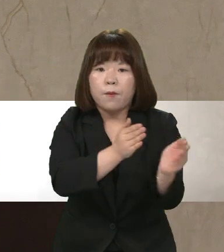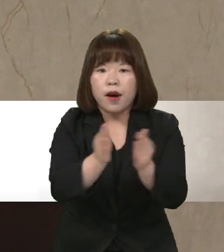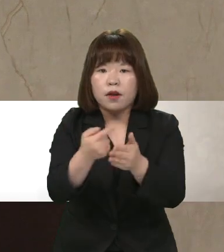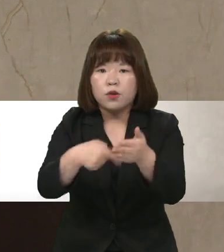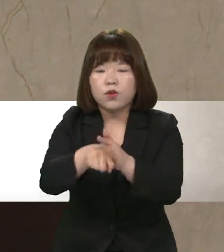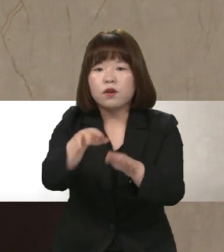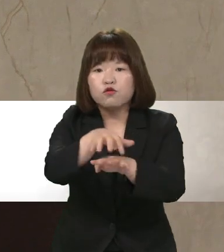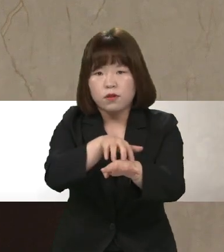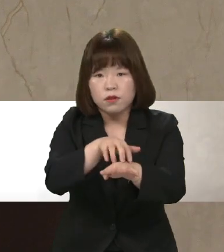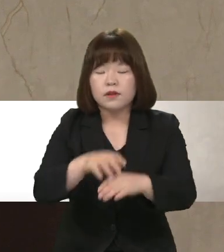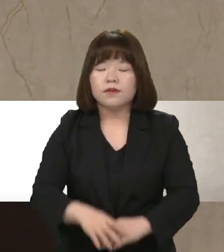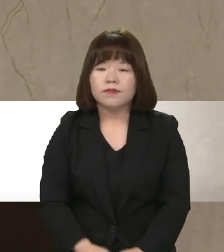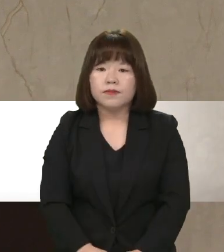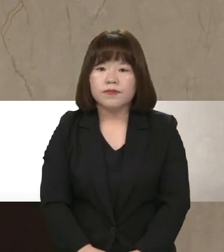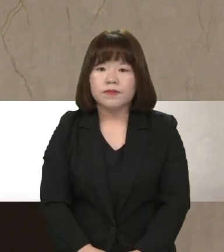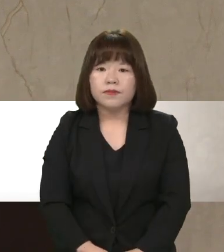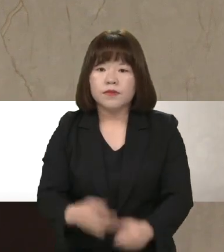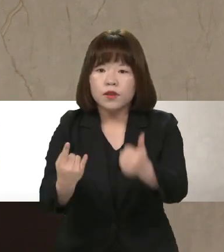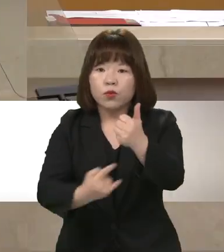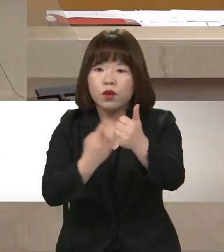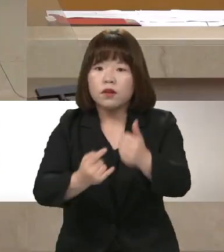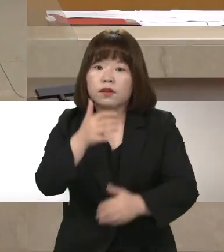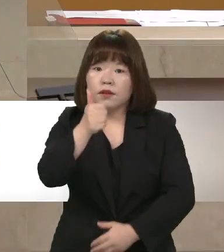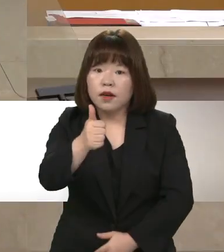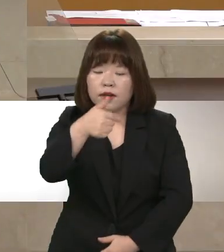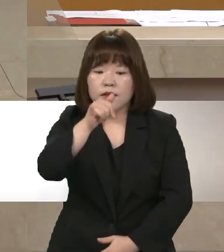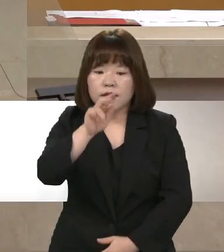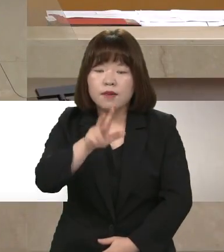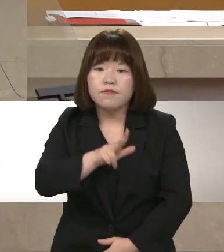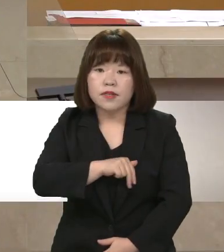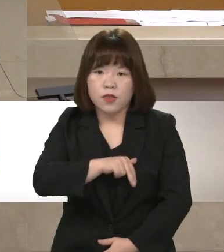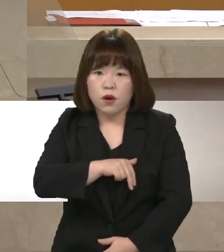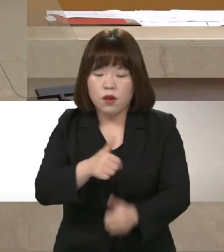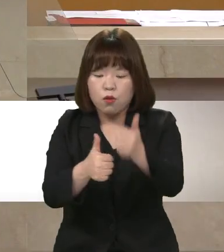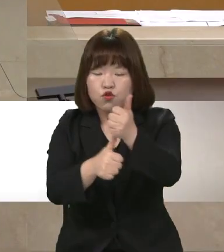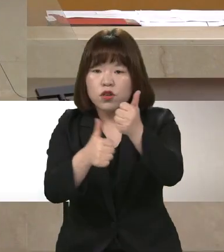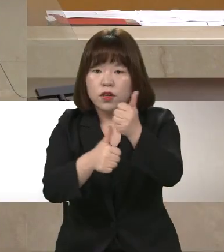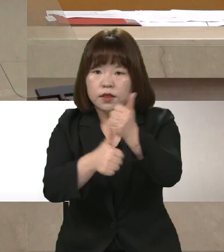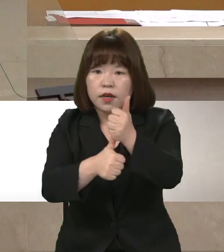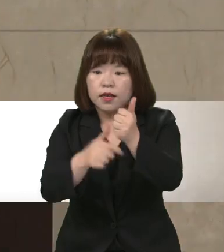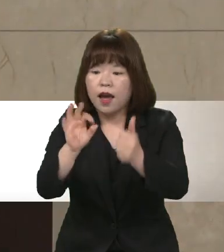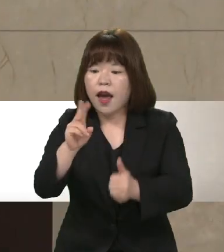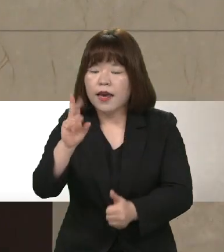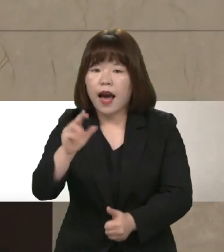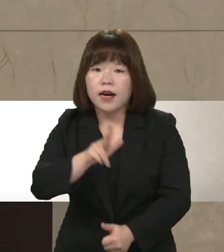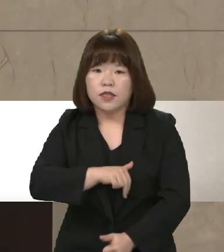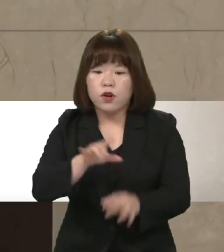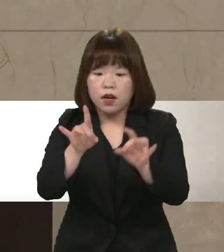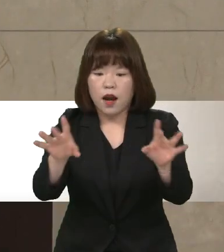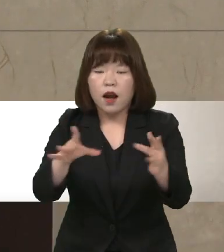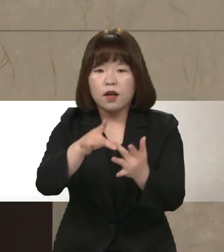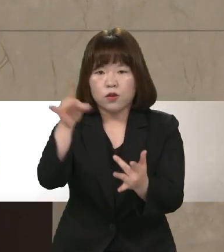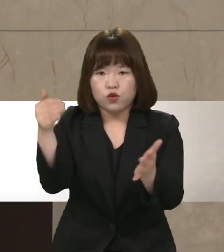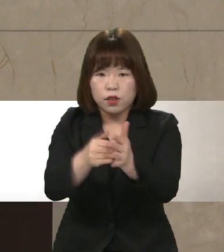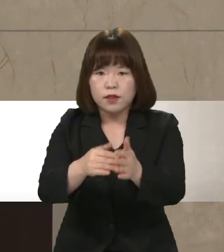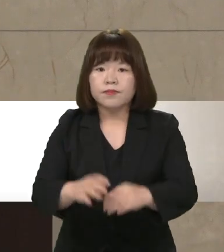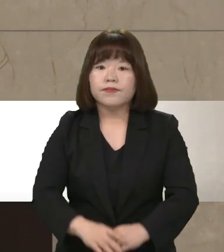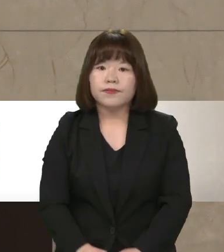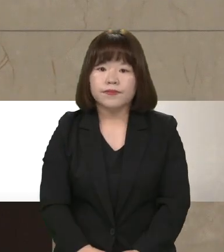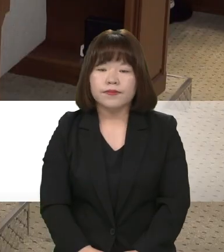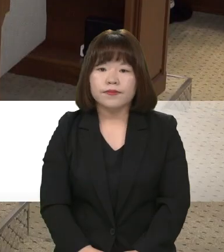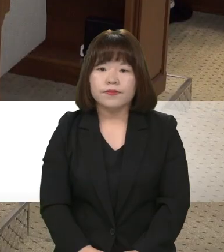구성되었습니다 퇴비의 위원장에 는 김 일 만에 원 부위원장에 는 양 윤제의 원이 각각 선출되었습니다